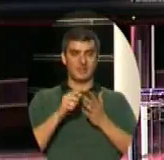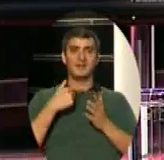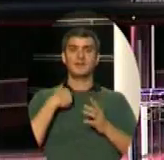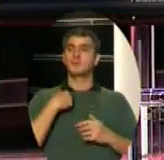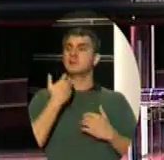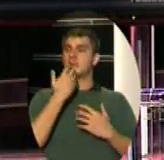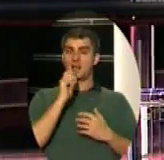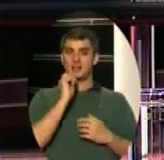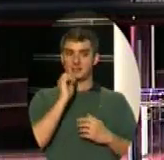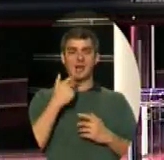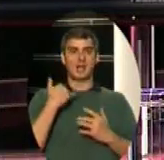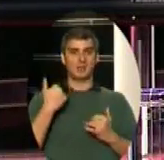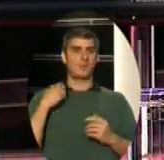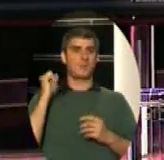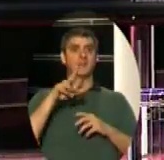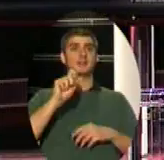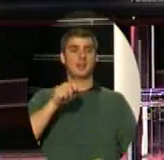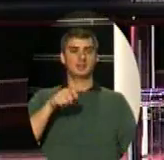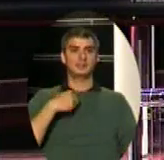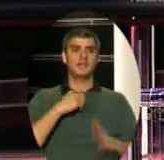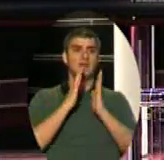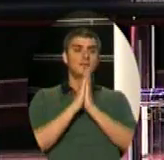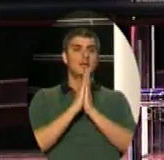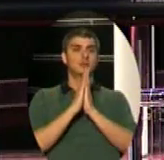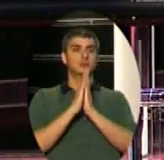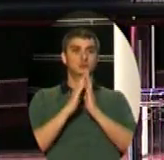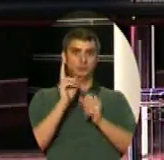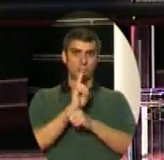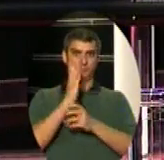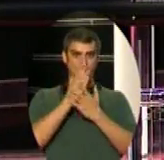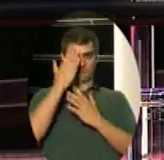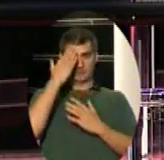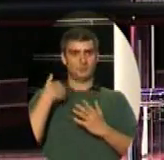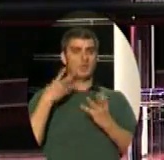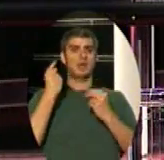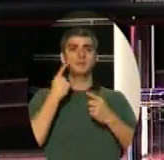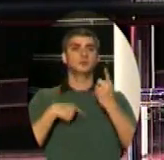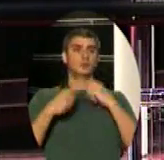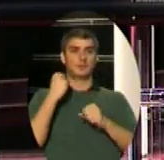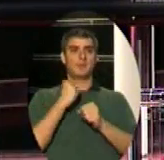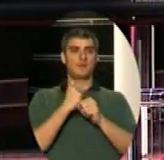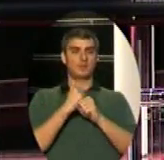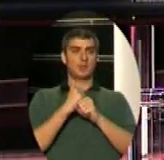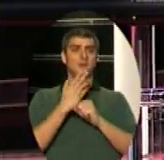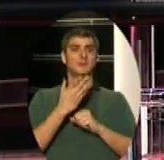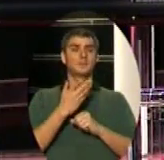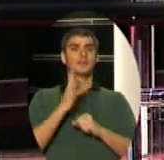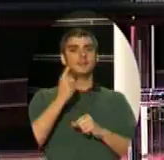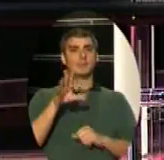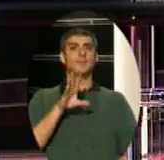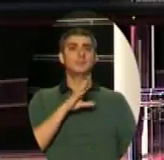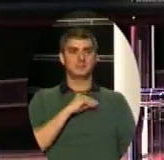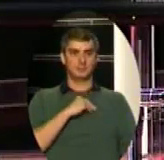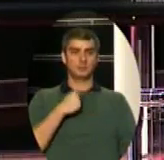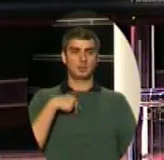אגלה בקוריוז שהיום הגעתי לכנסת וביקשתי מהשומרים שמכירים אותי הרבה מאוד שנים פה מהעבודה מאחורי הקלעים אם הם